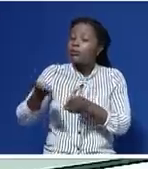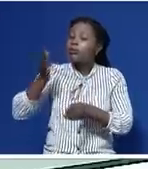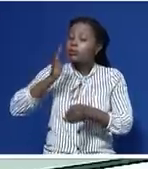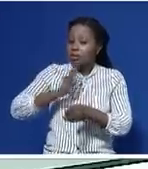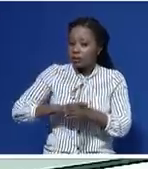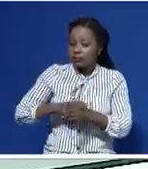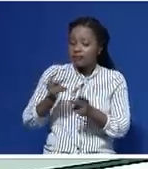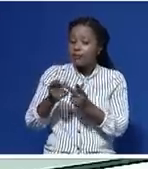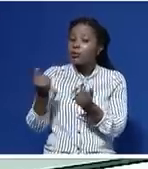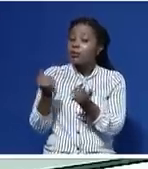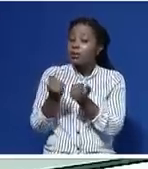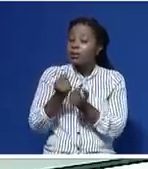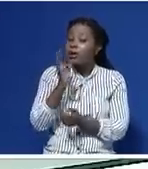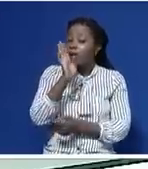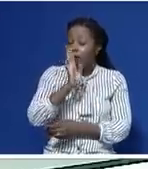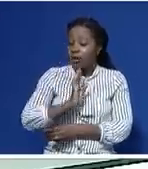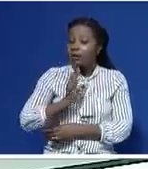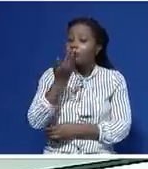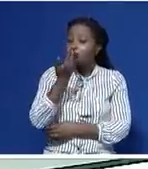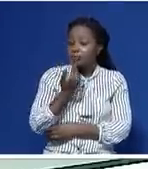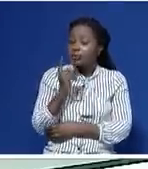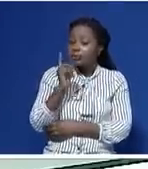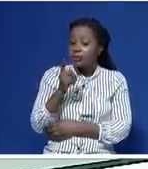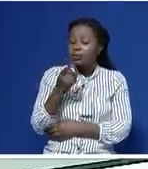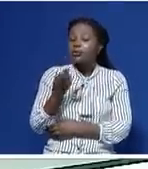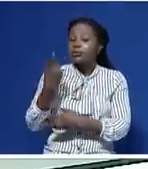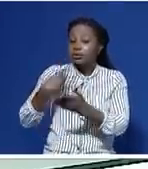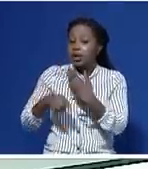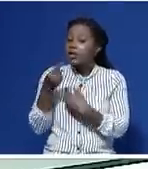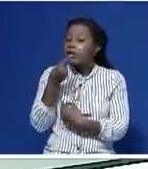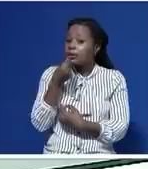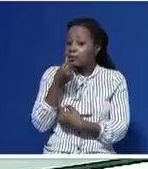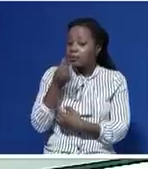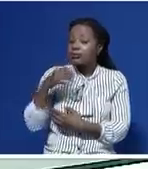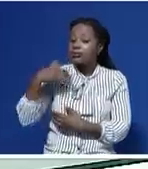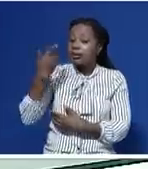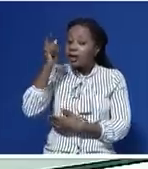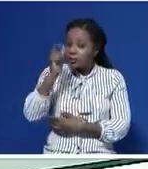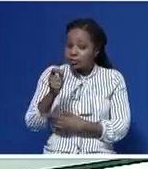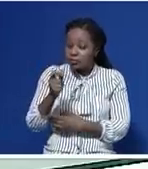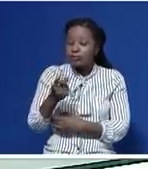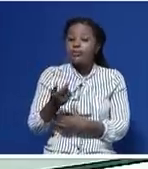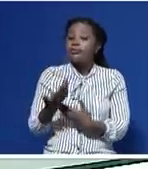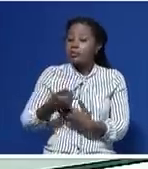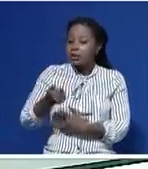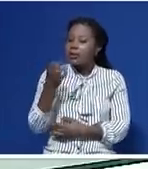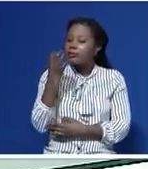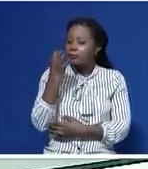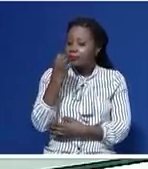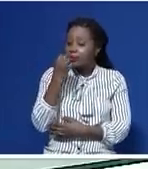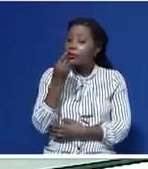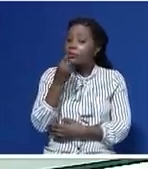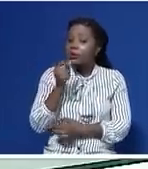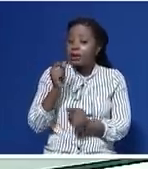kitaalamu na umetengeneza ice cream inayo ambayo ina ubuyu ndani yake. Kwa hiyo mtu sasa badala ya kunywa kutafuna ubuyu tu, lakini pia